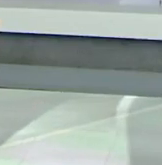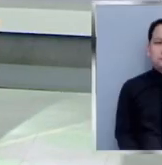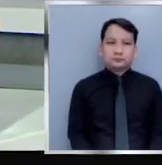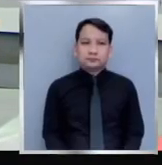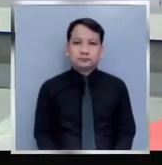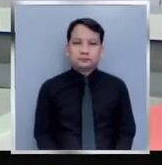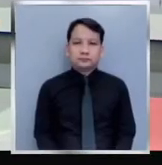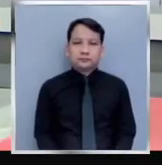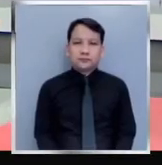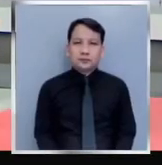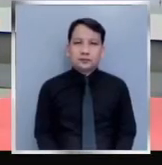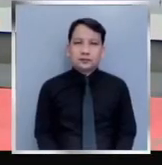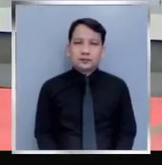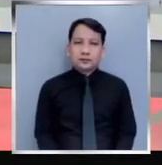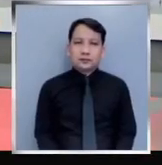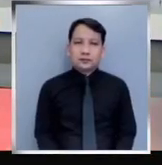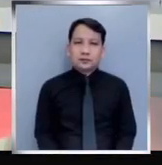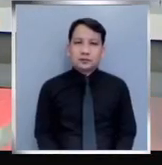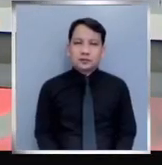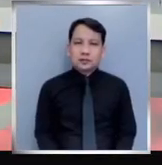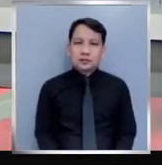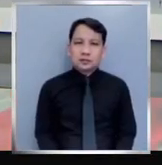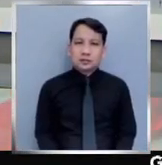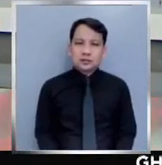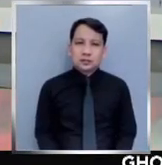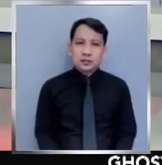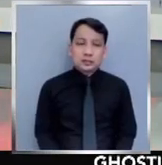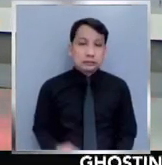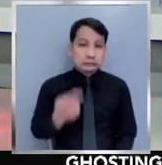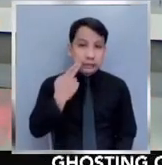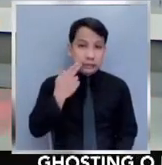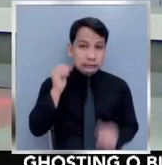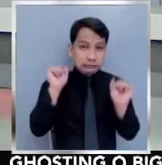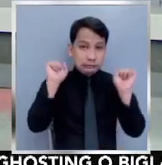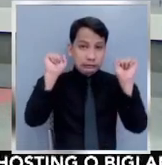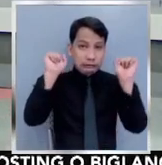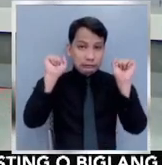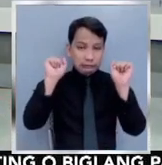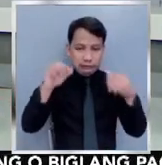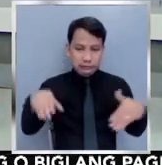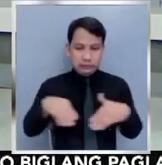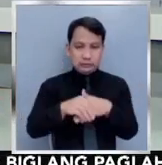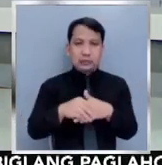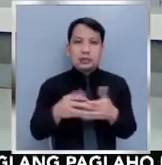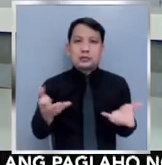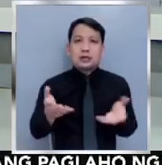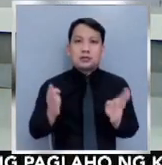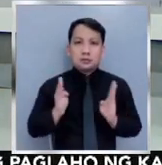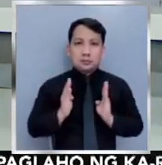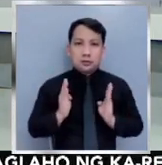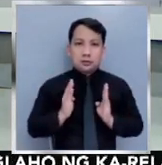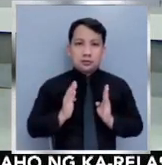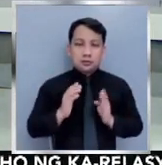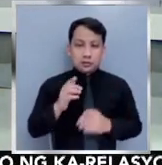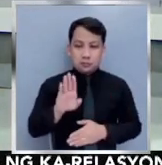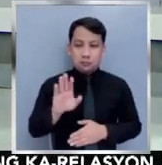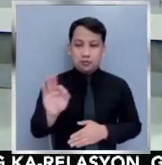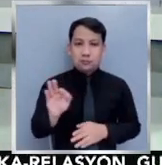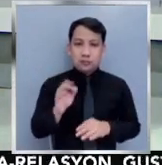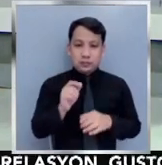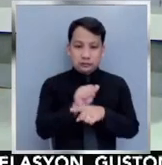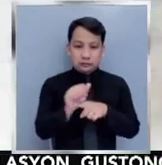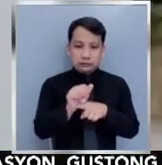Ikinasal na sa lungsod ng Baguio si Olympic gold medalist Hidilyn Diaz sa kanyang fiance at trainer na si Julius